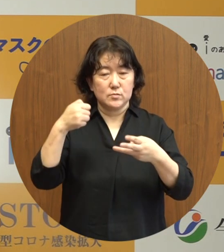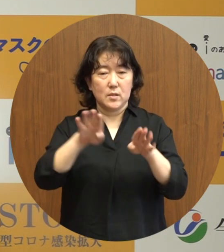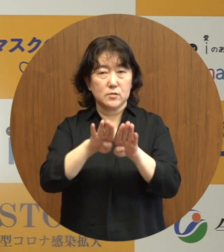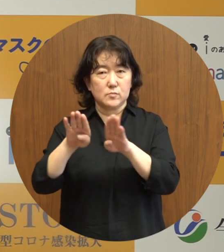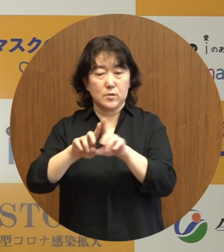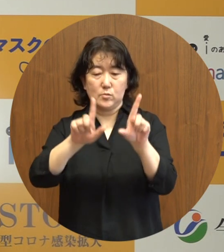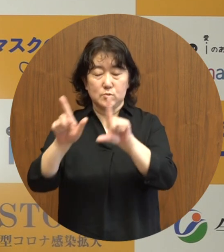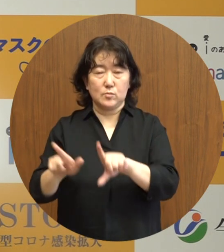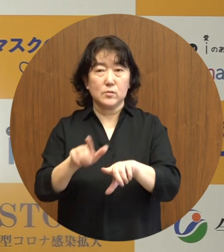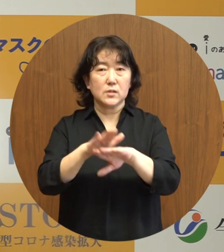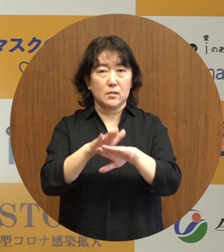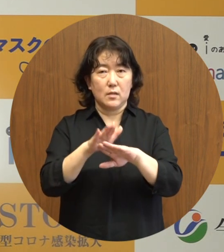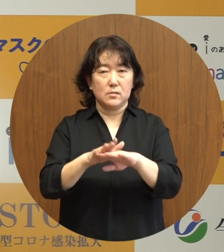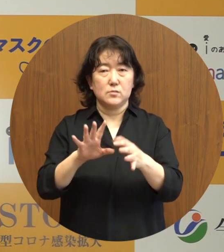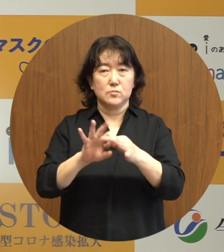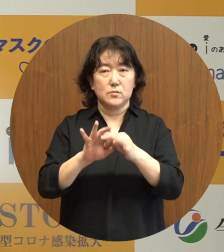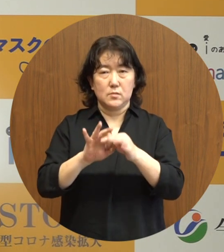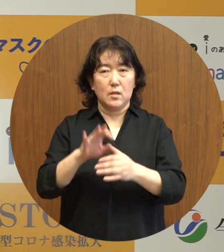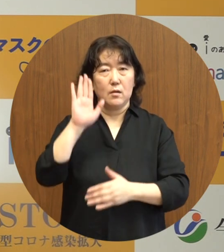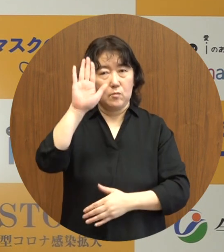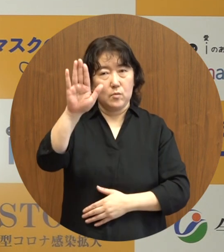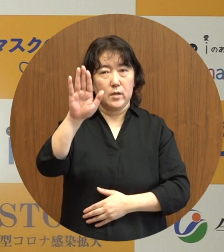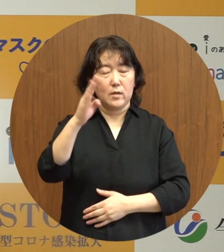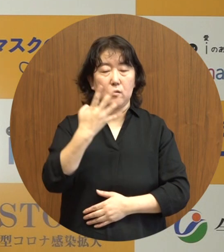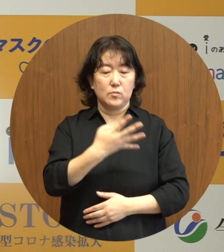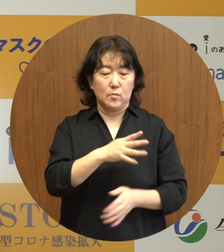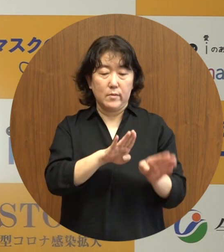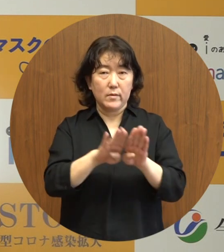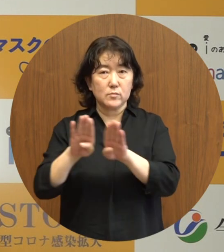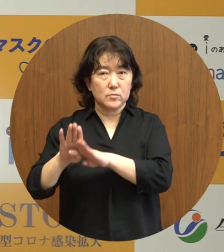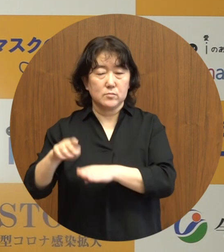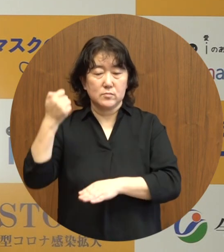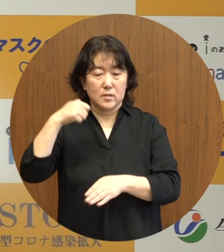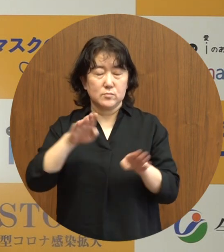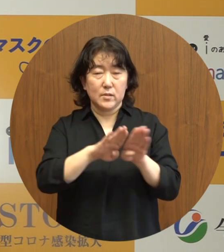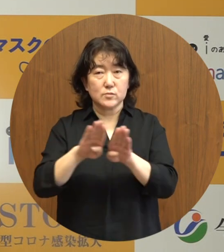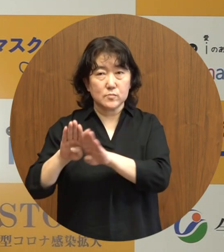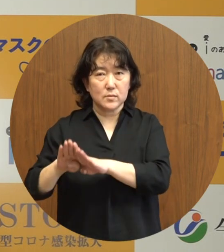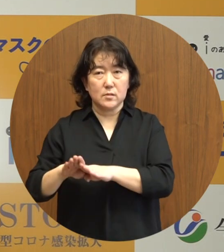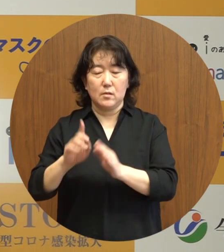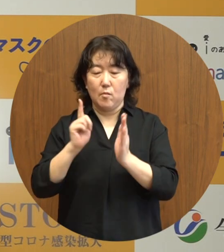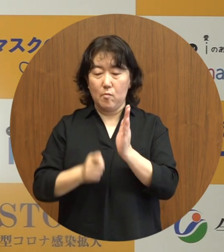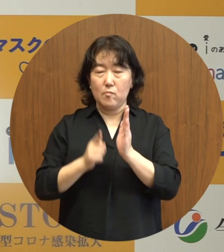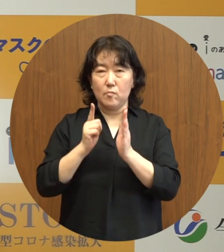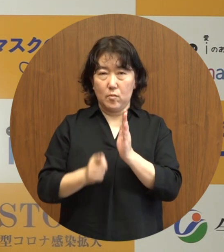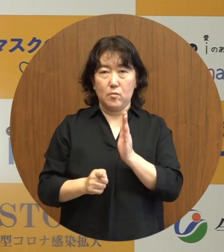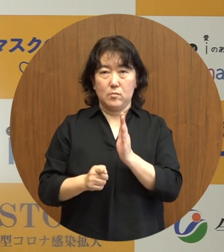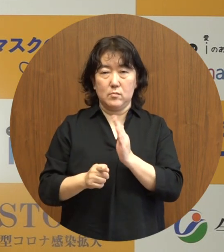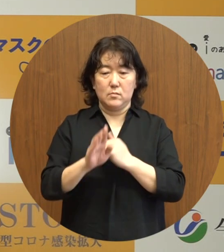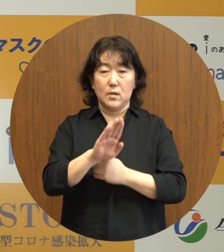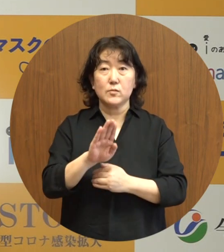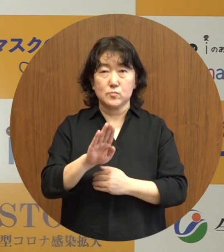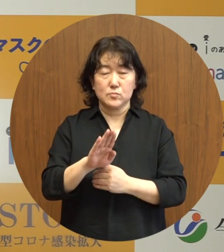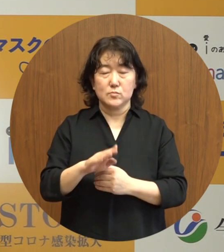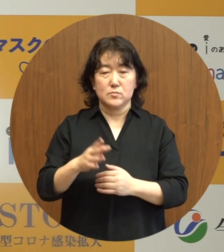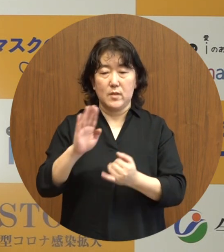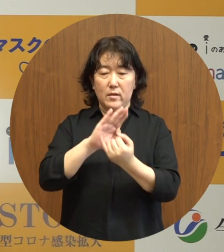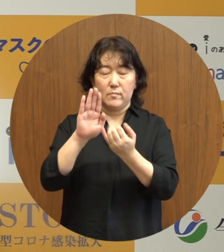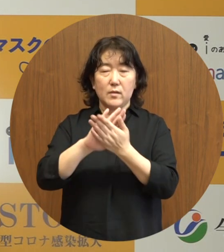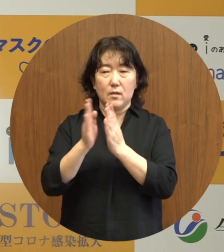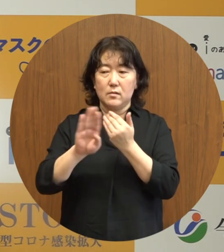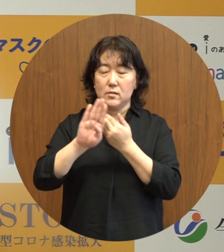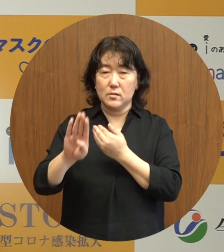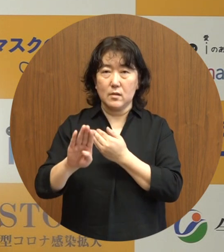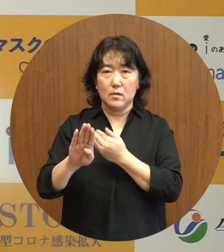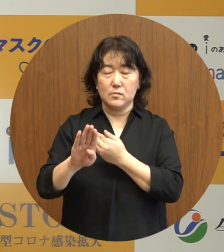です。これからの4連休、夏休み、あるいはお盆を迎えるなど、県をまたぐ人